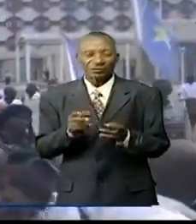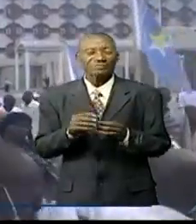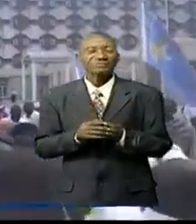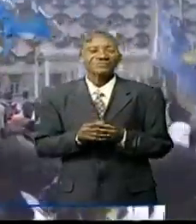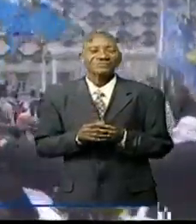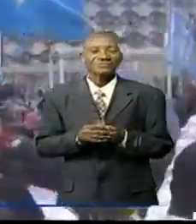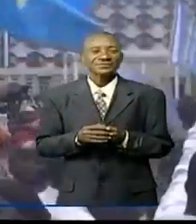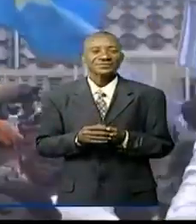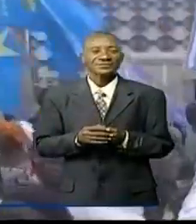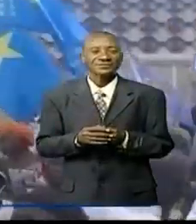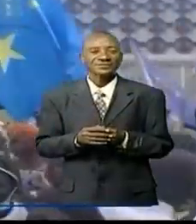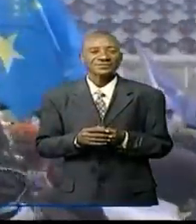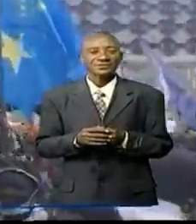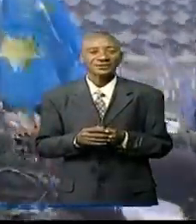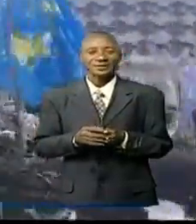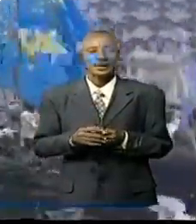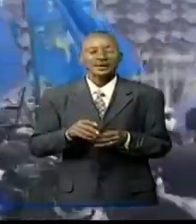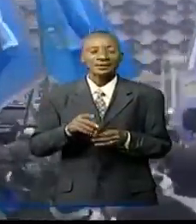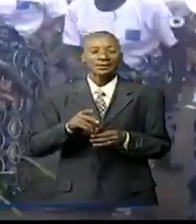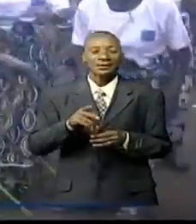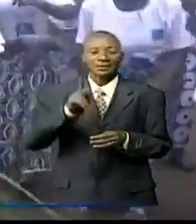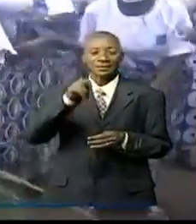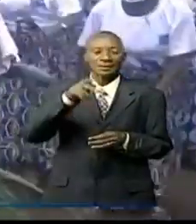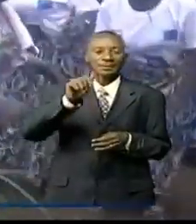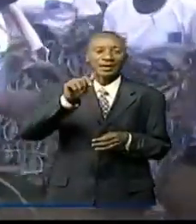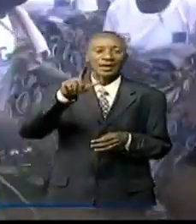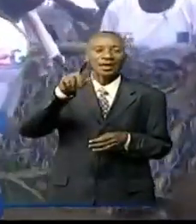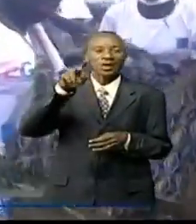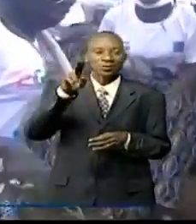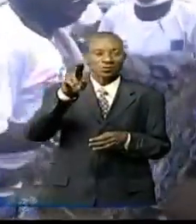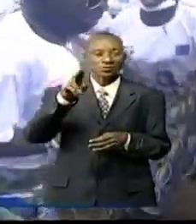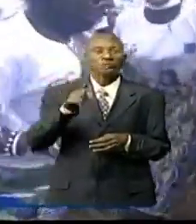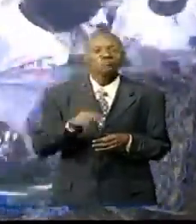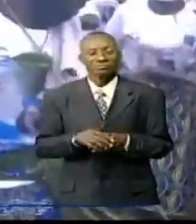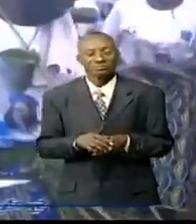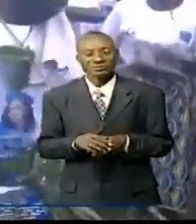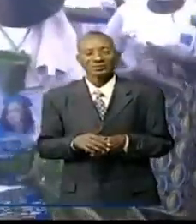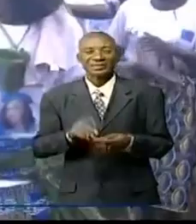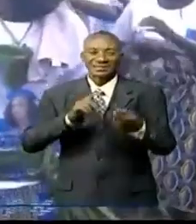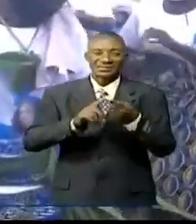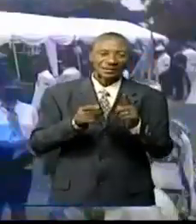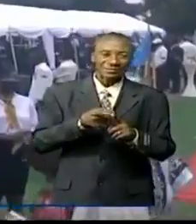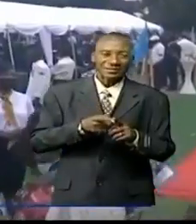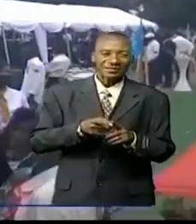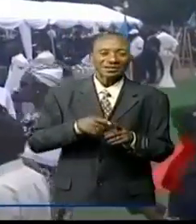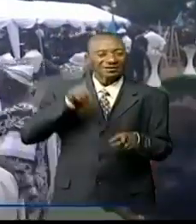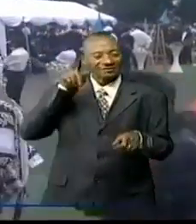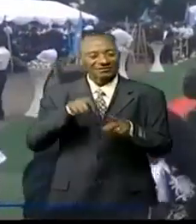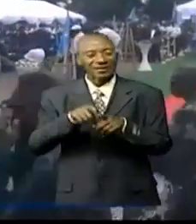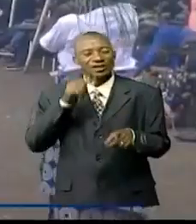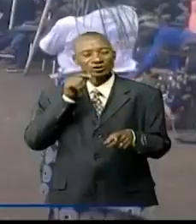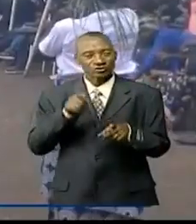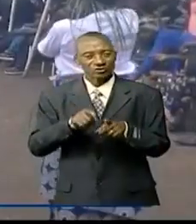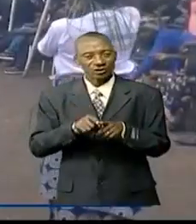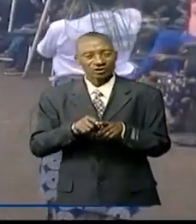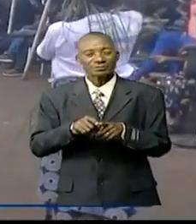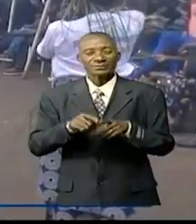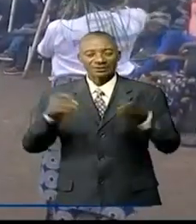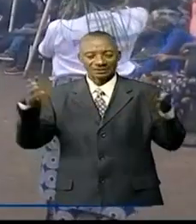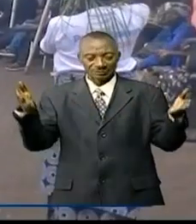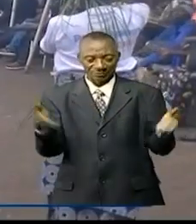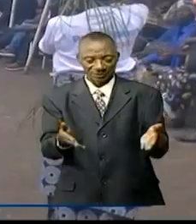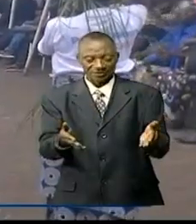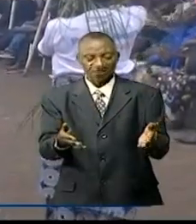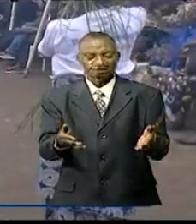cadres du parti lumumbiste unifié, amis et connaissances se sont retrouvés en nombre aux obsèques de la fille aînée des faits Antoine